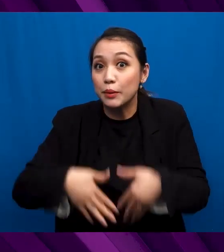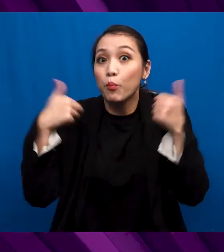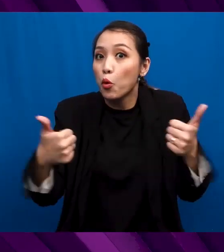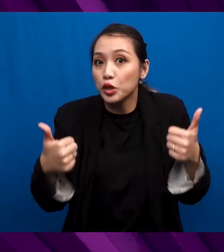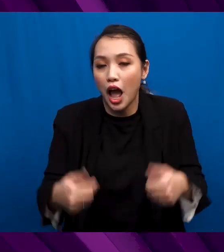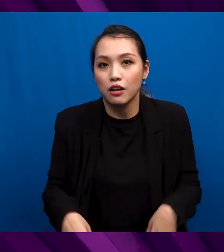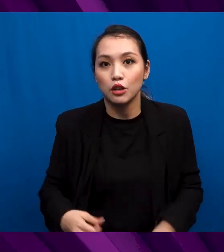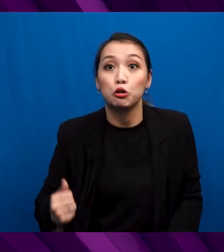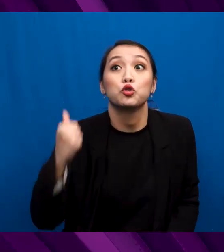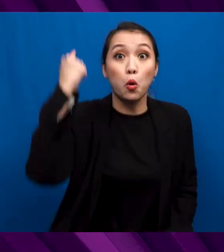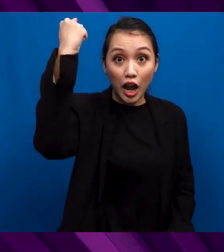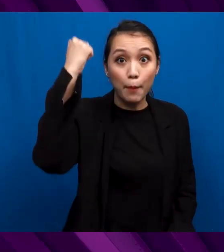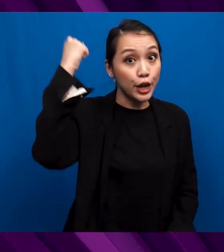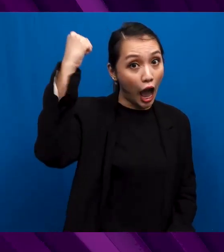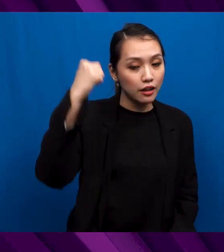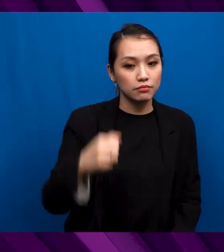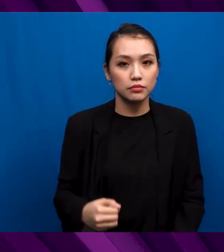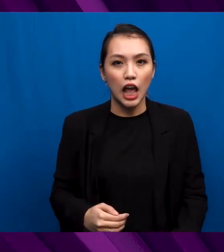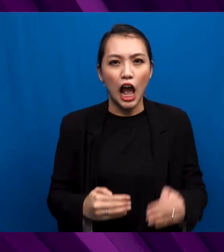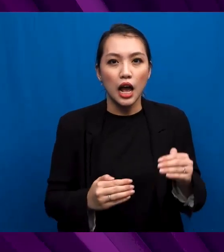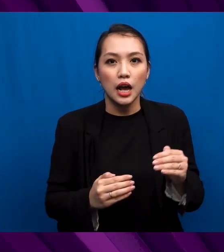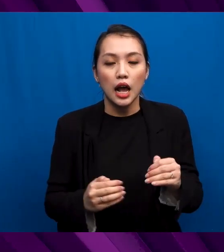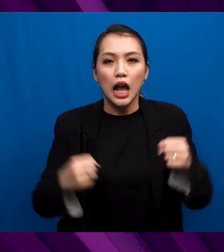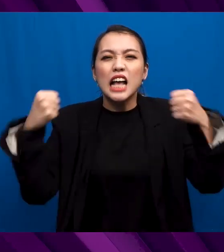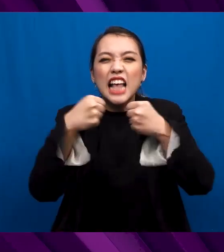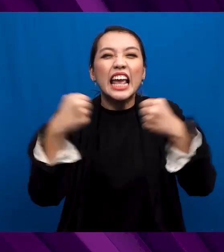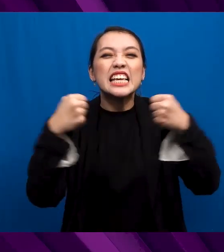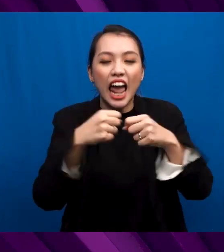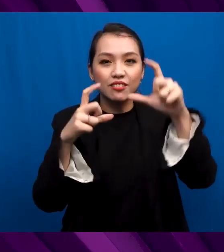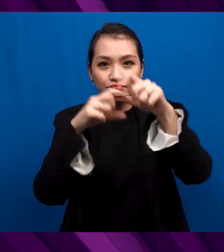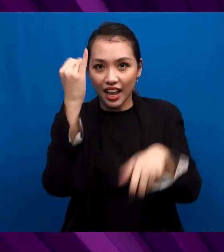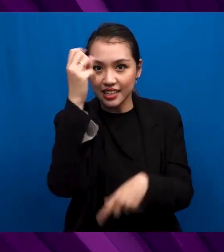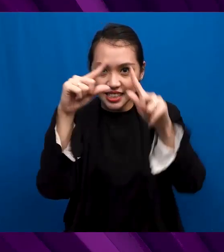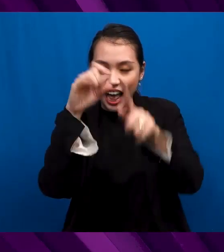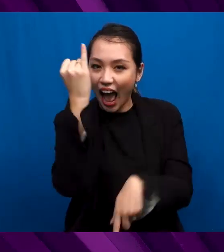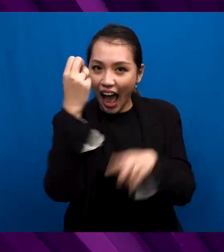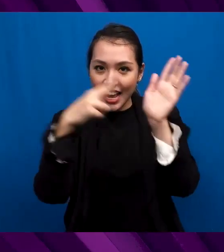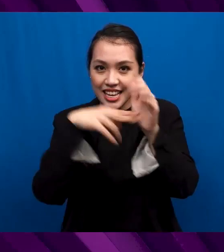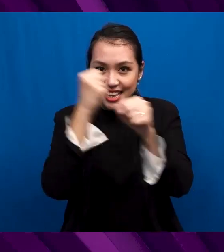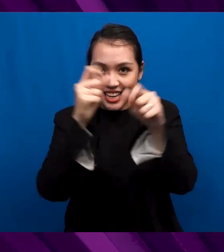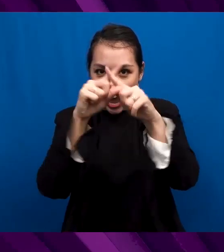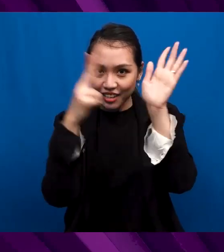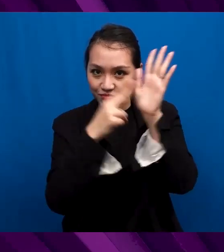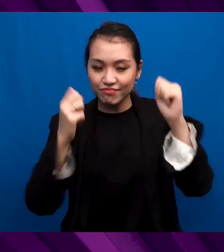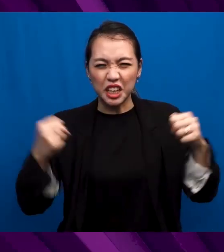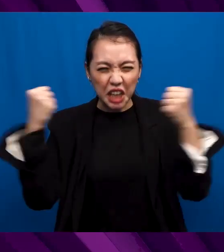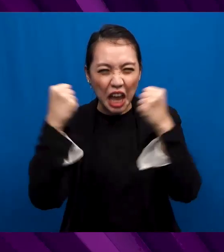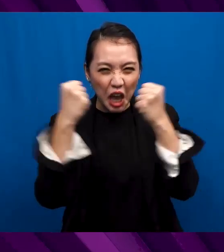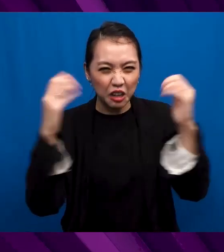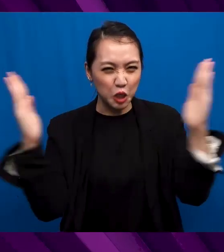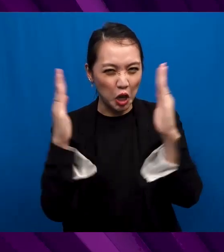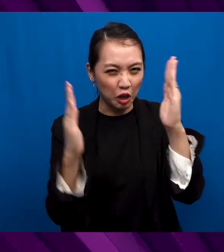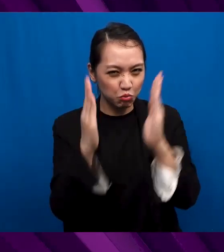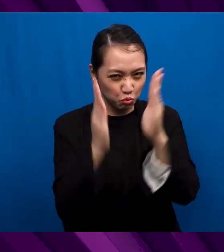itu persaingan sekolah, waktu saya zaman sekolah di situ saja, waktu saya SMP 1, wah